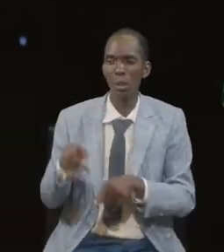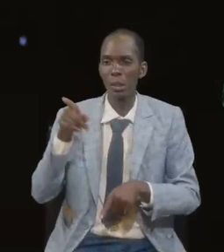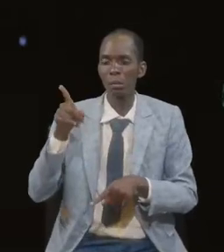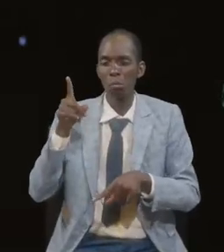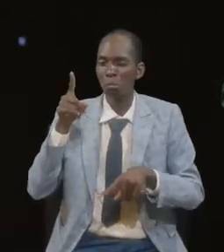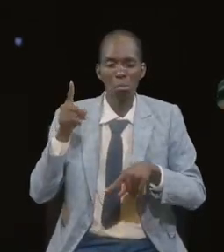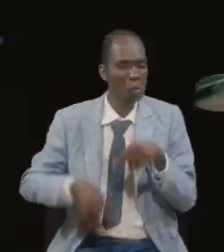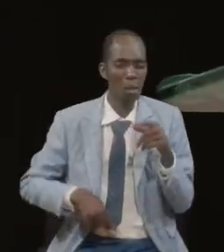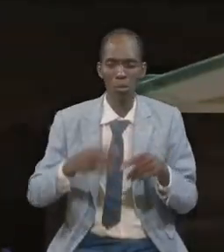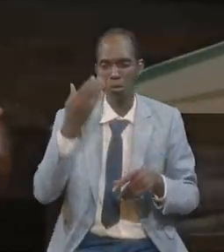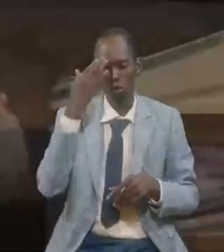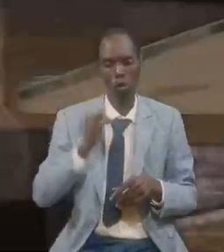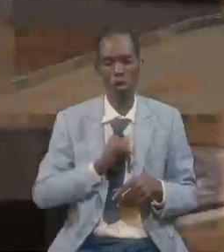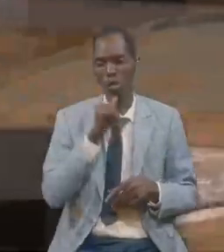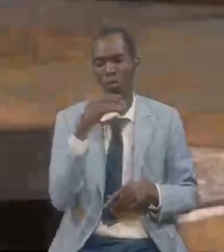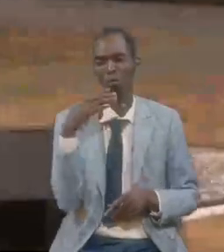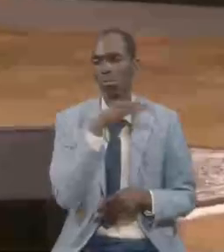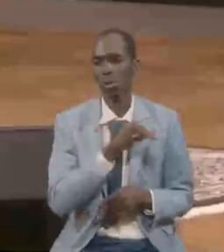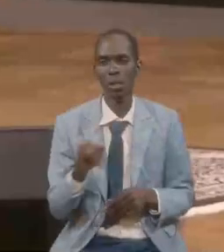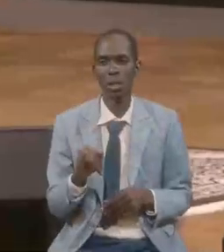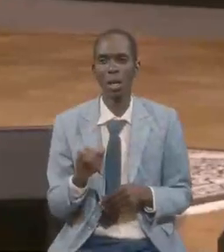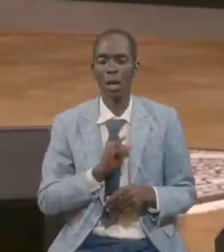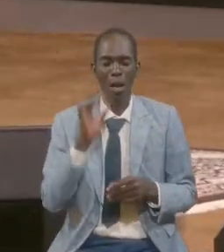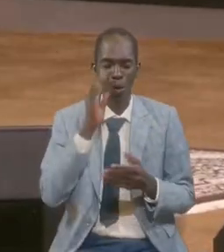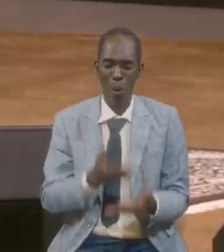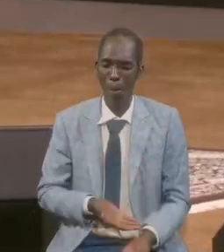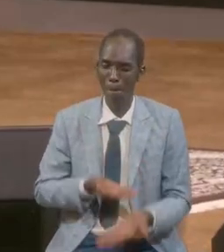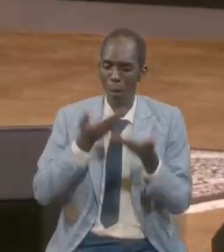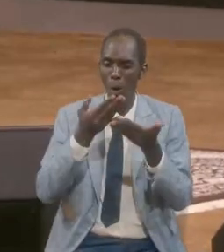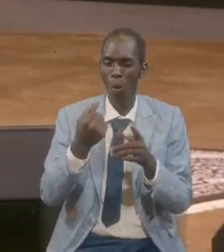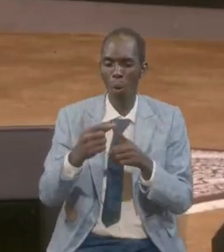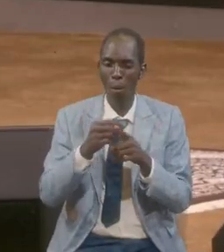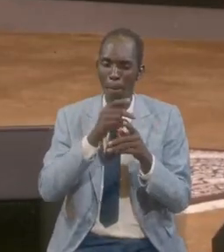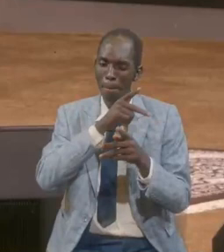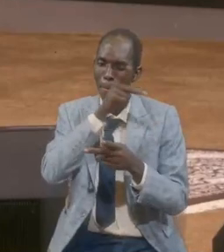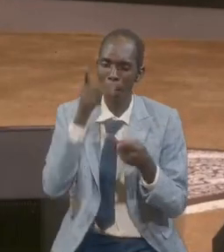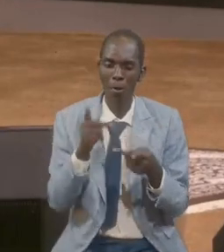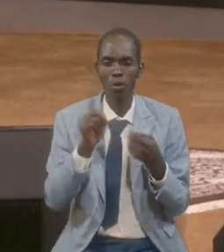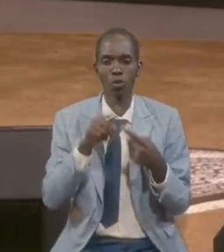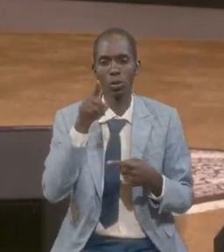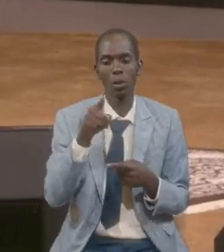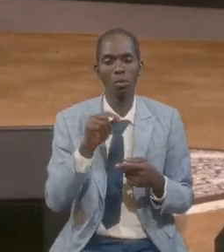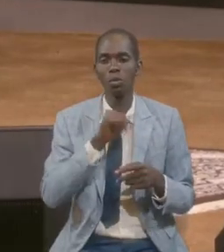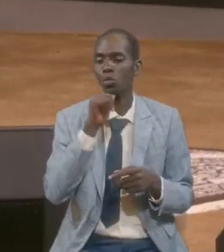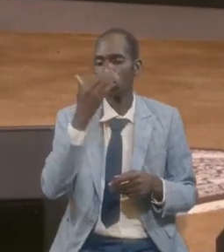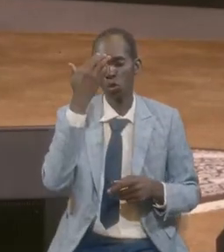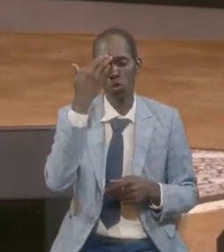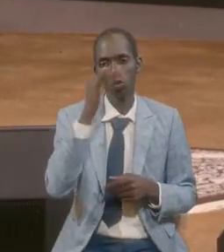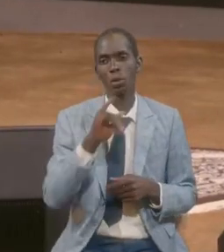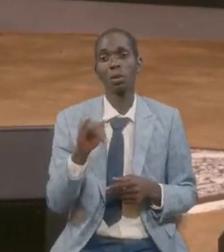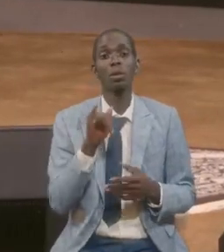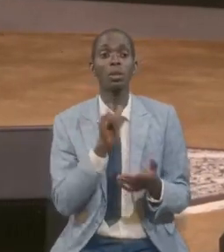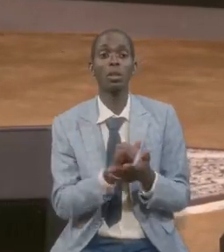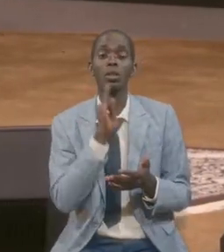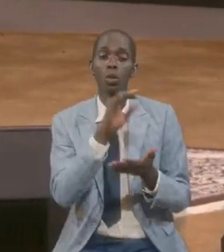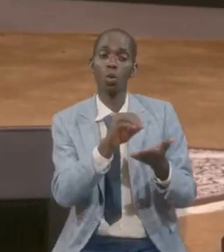il ne peut pas s'en débarrasser. Ce serait trop beau pour moi. Alors c'est le gain que vous avez dans le monde.